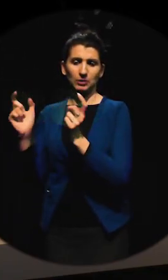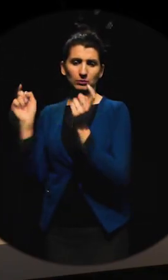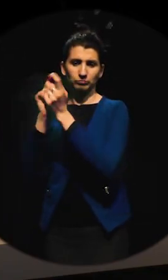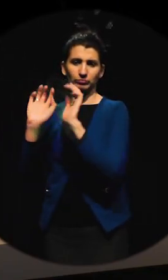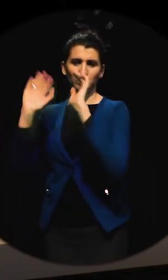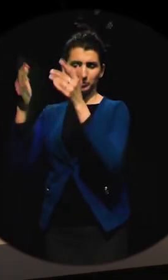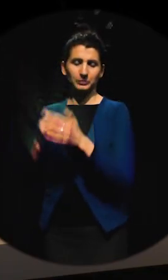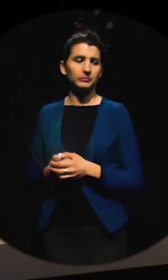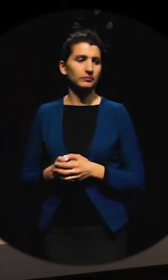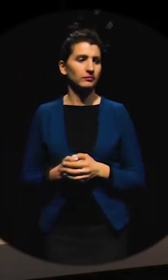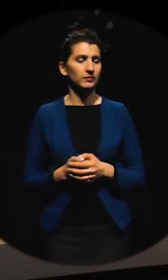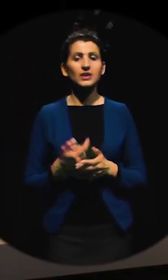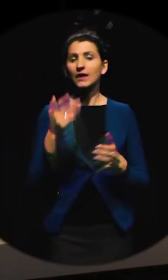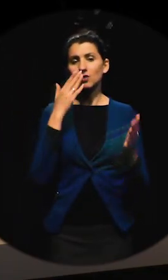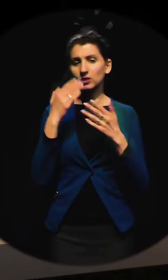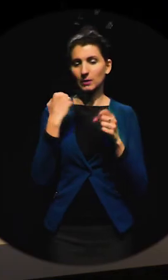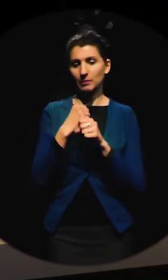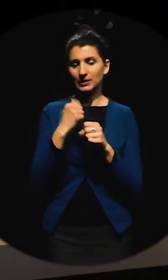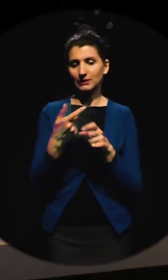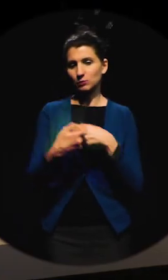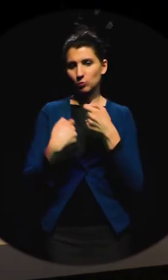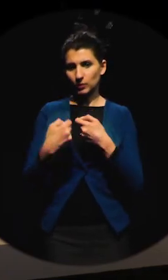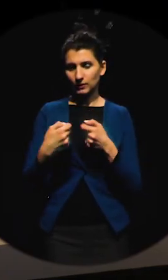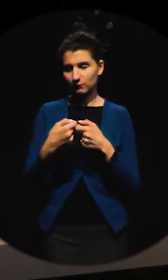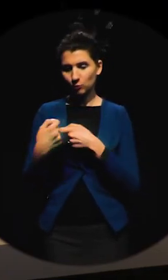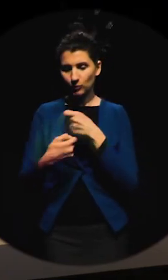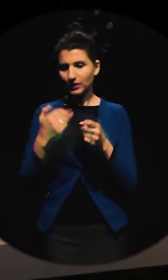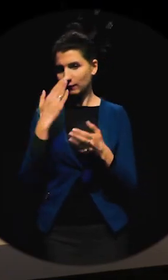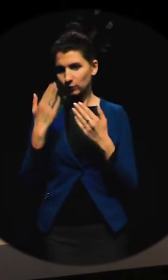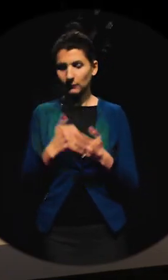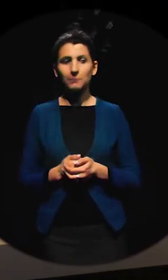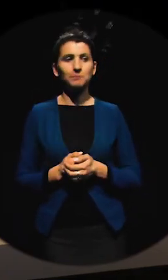polegała? Więc tak, zaprosiłyśmy